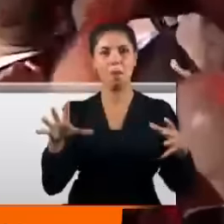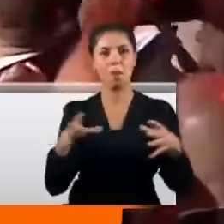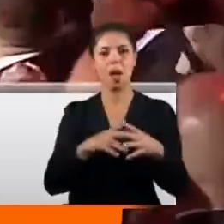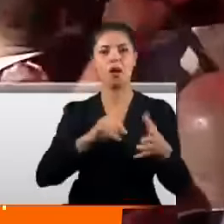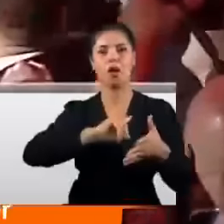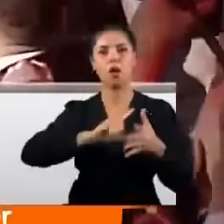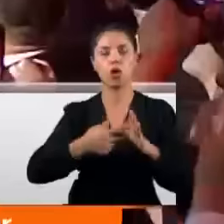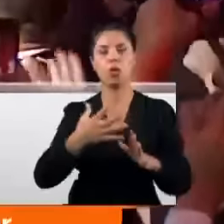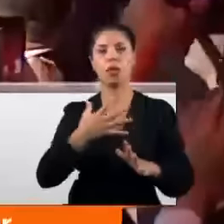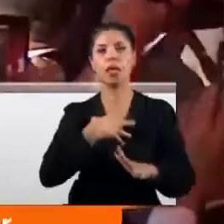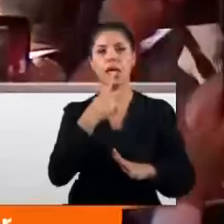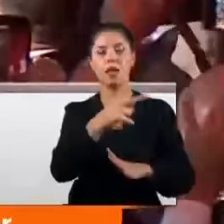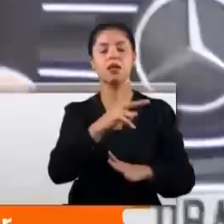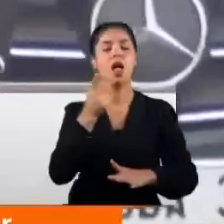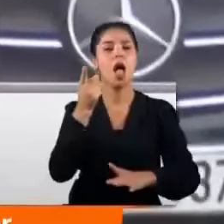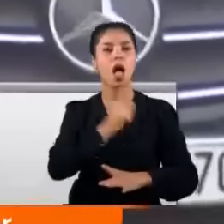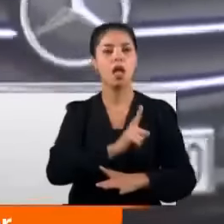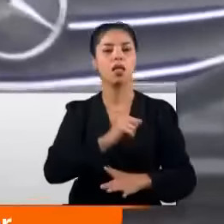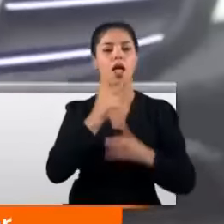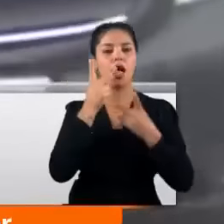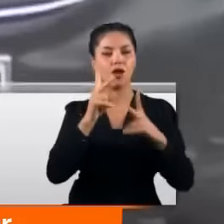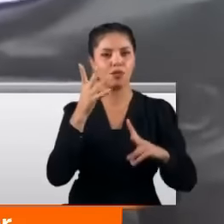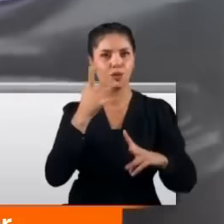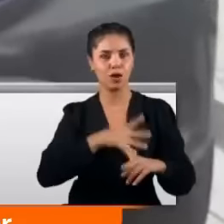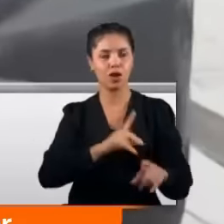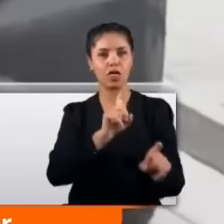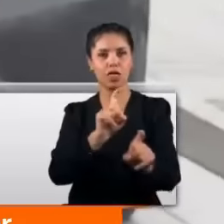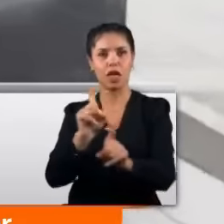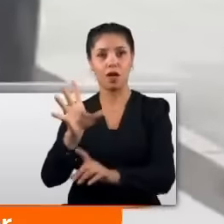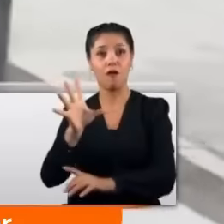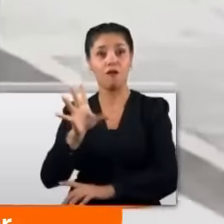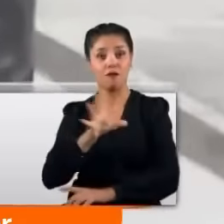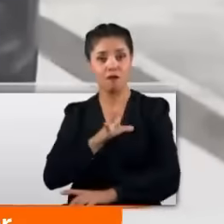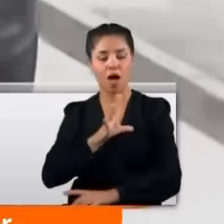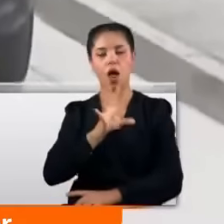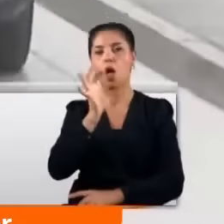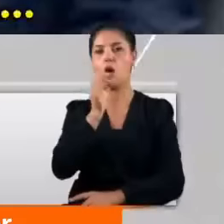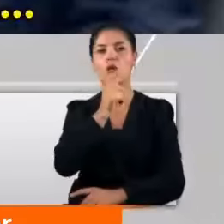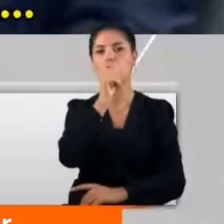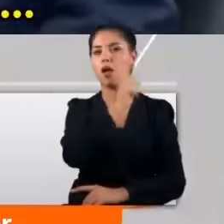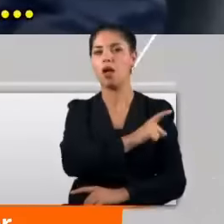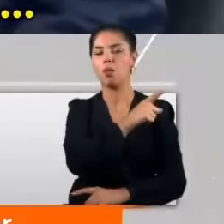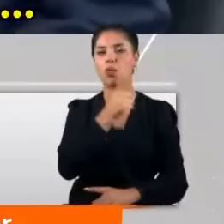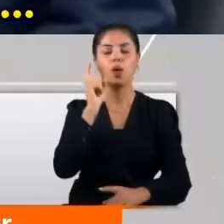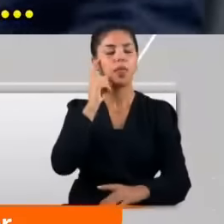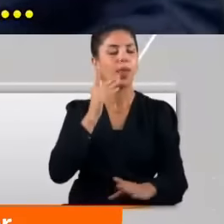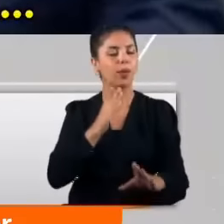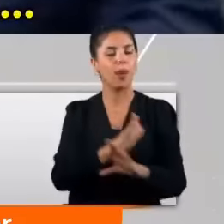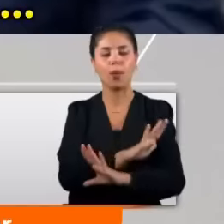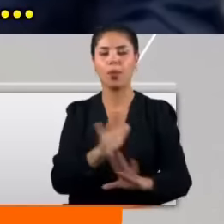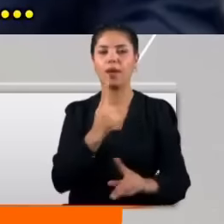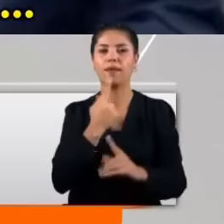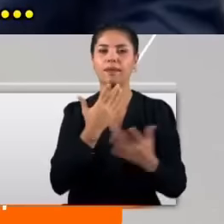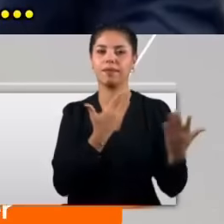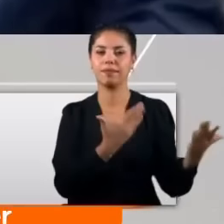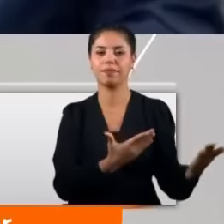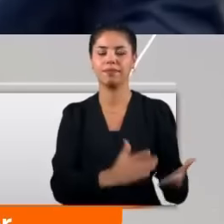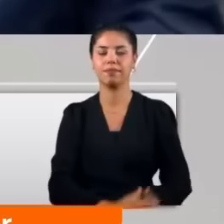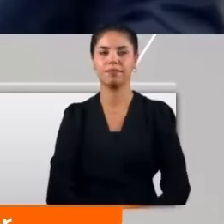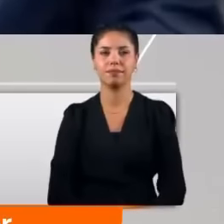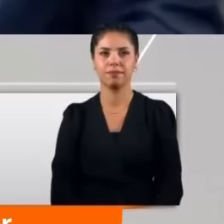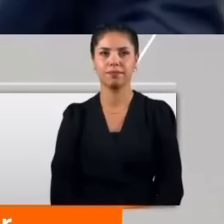adaylığını açıklamasını istediği iddiası kulislere düşmüştü ki Özel bu iddiayı yalanladı. En doğru adayı en doğru şekilde